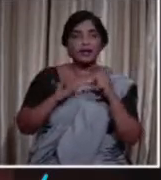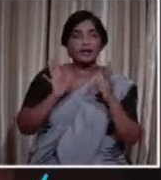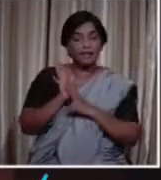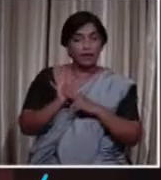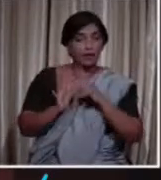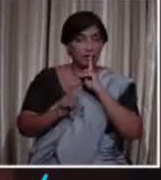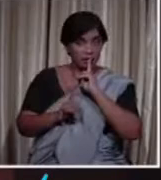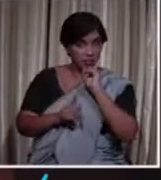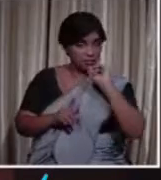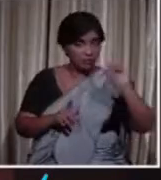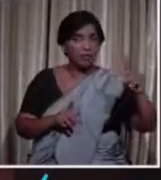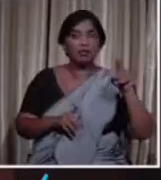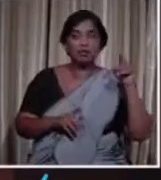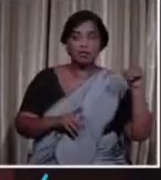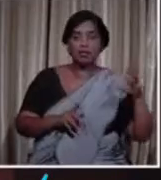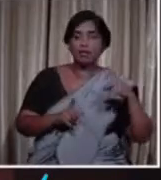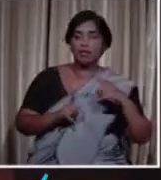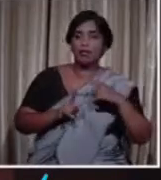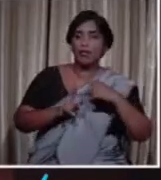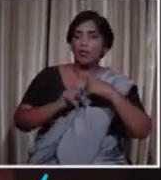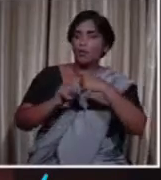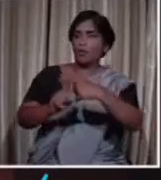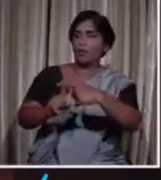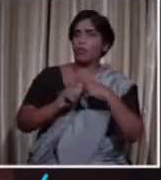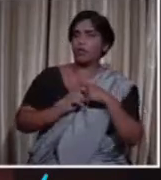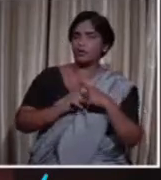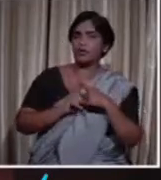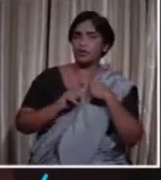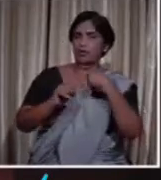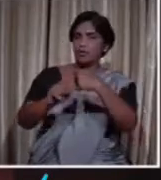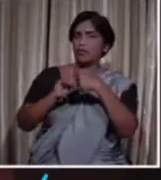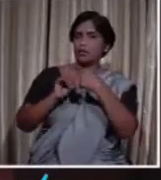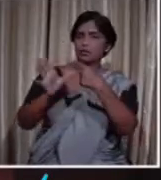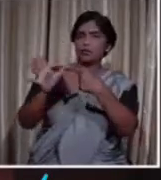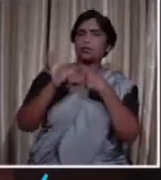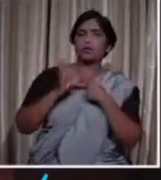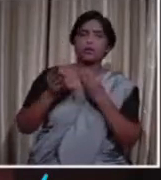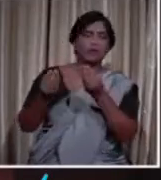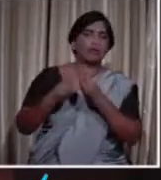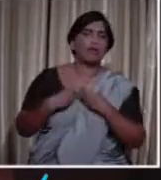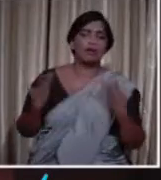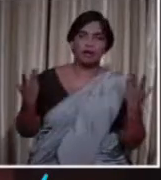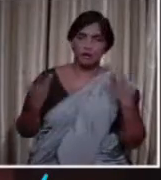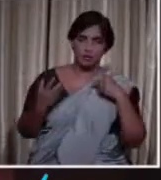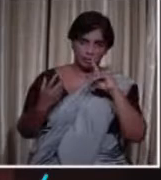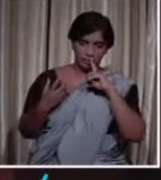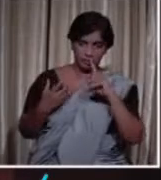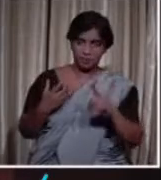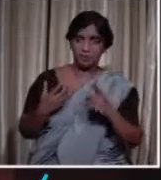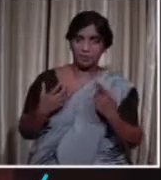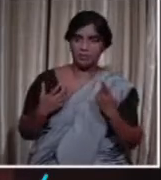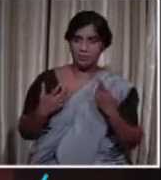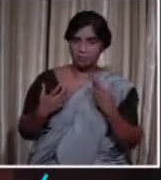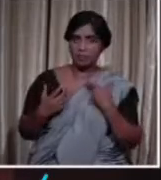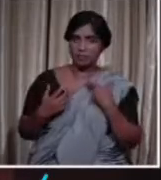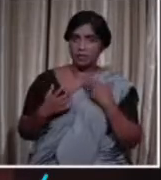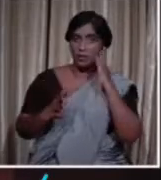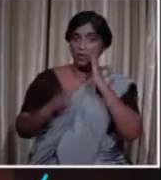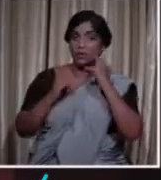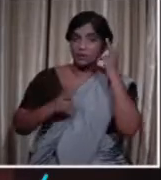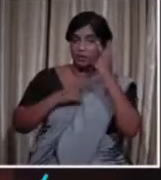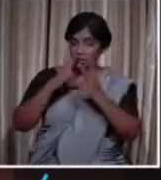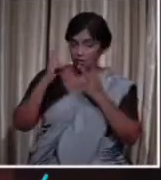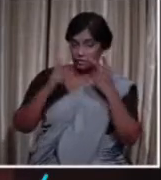කියනවා පොසිටිව් රෙස්පොන්ස් එකක් ඒ කියන්නේ ධනාත්මක ප්‍රතිචාරයක් ආන්වෙන් ලැබුණේ නැහැ කියලා මේ මට මේ සංචාරක